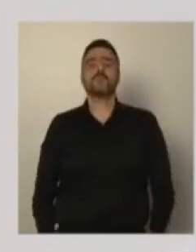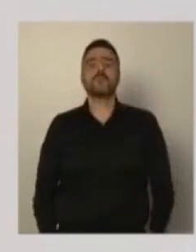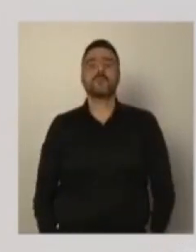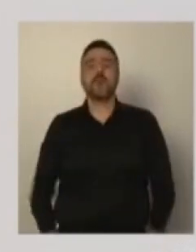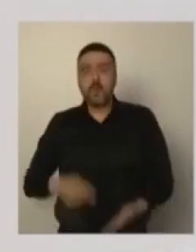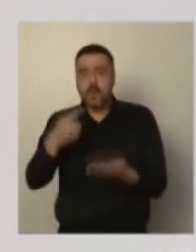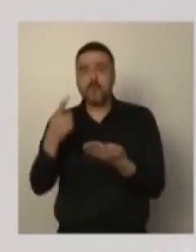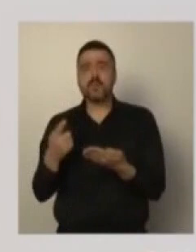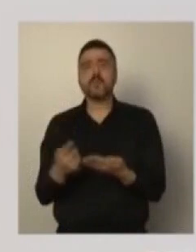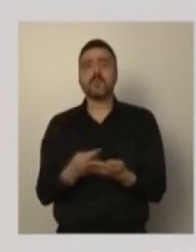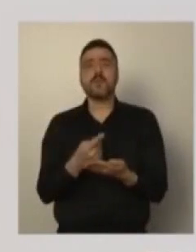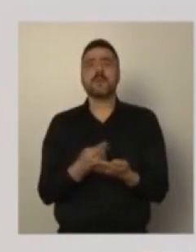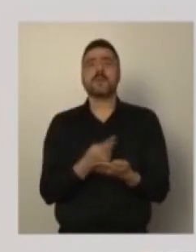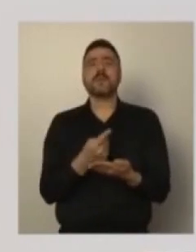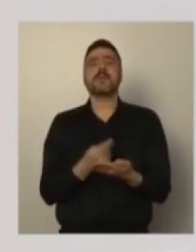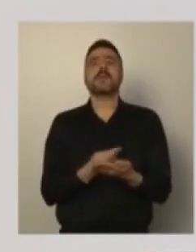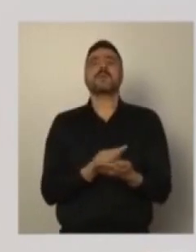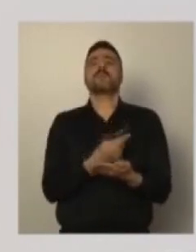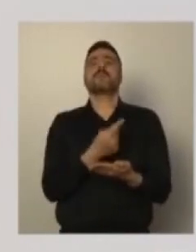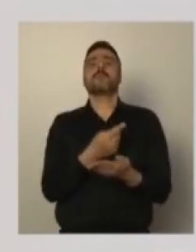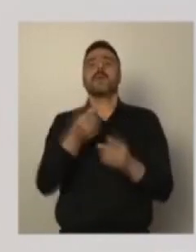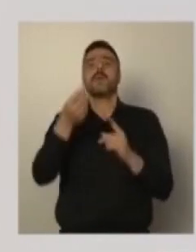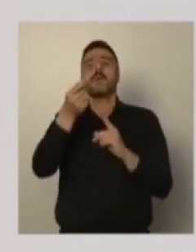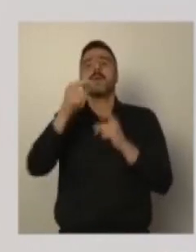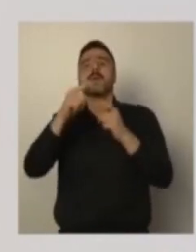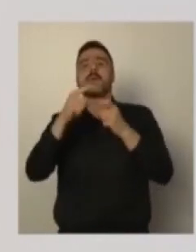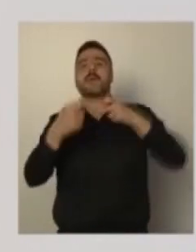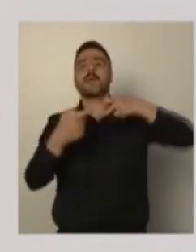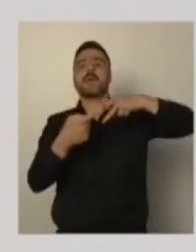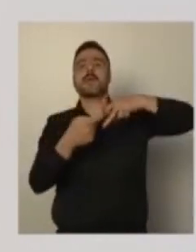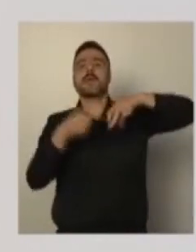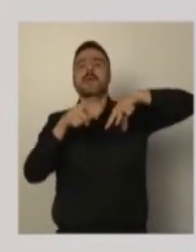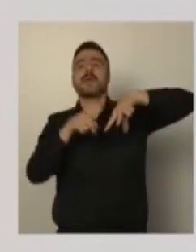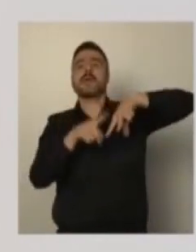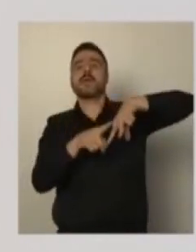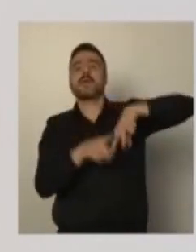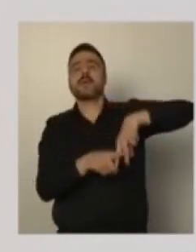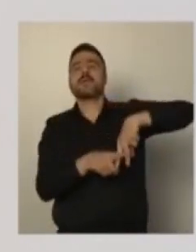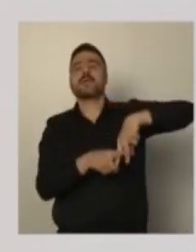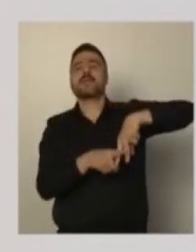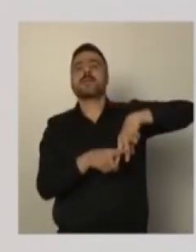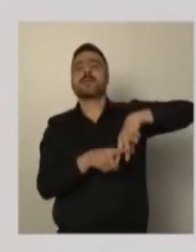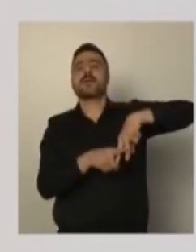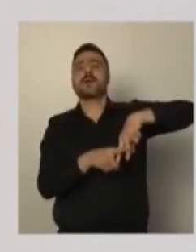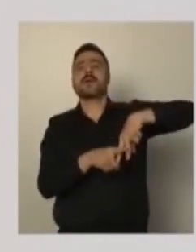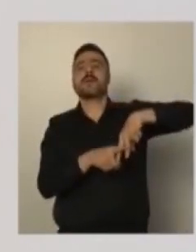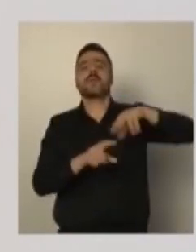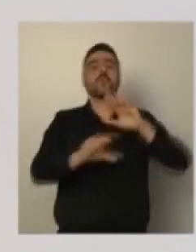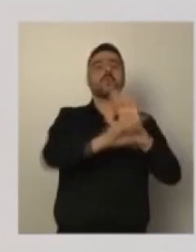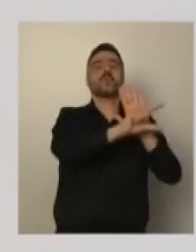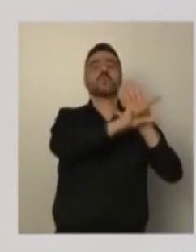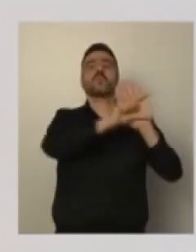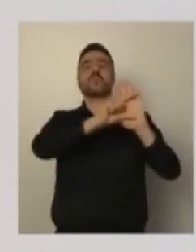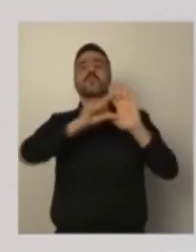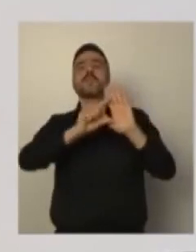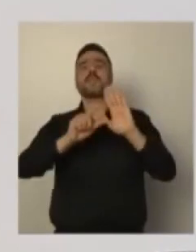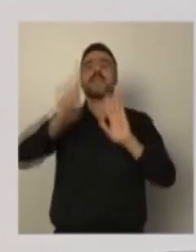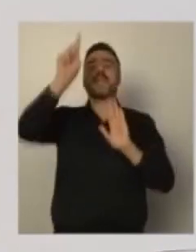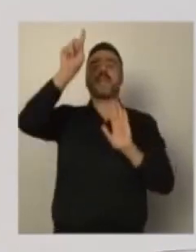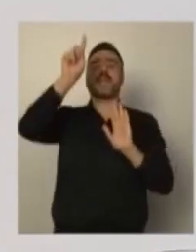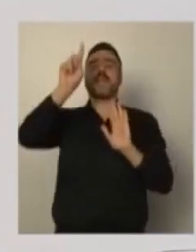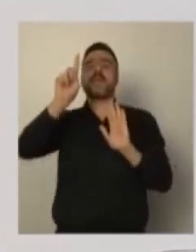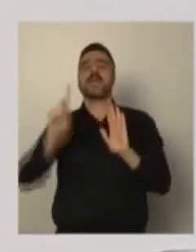Kur'an-ı Kerim'de İsra olayı, İsra suresinin ilk